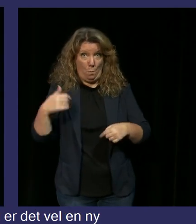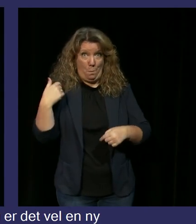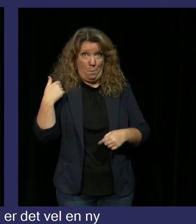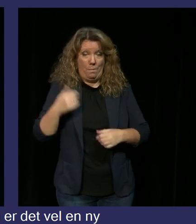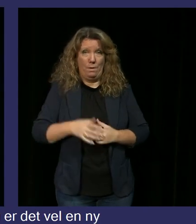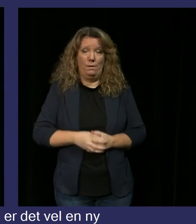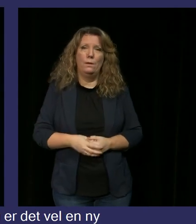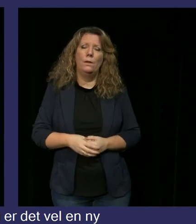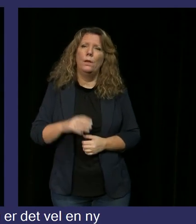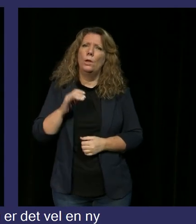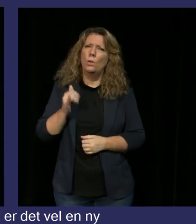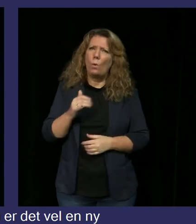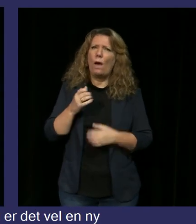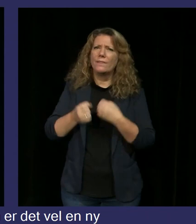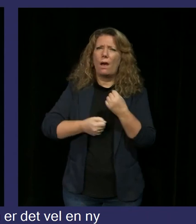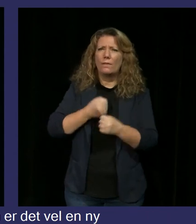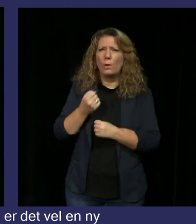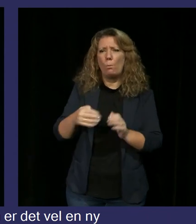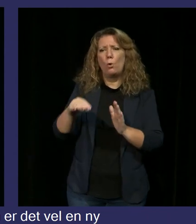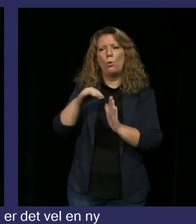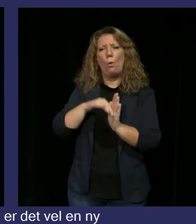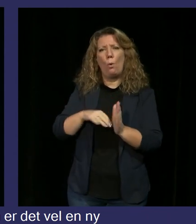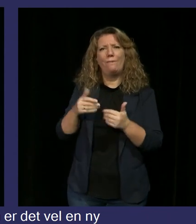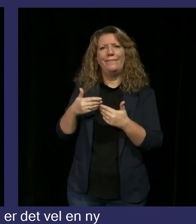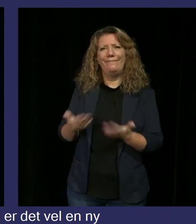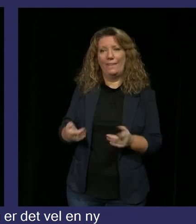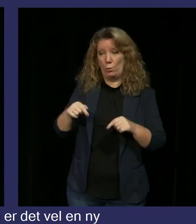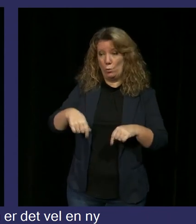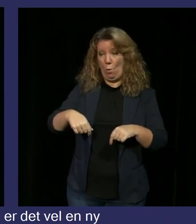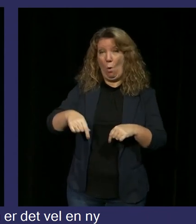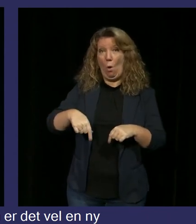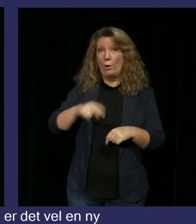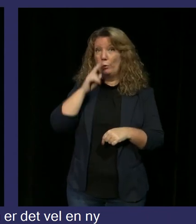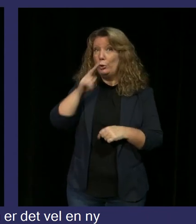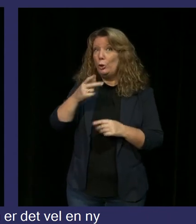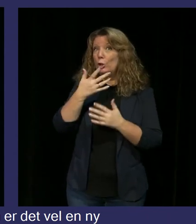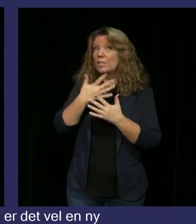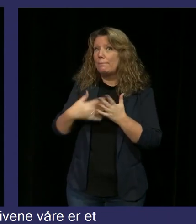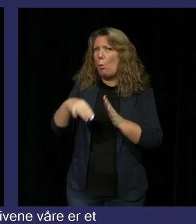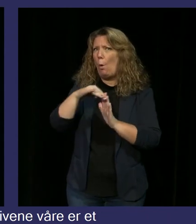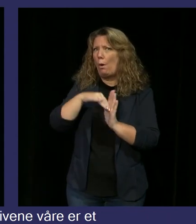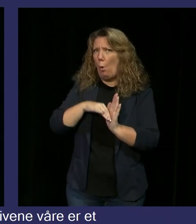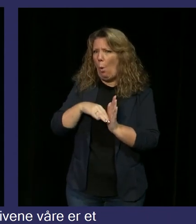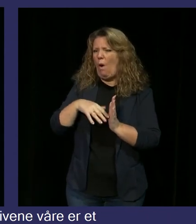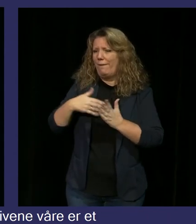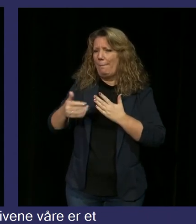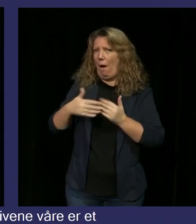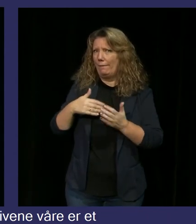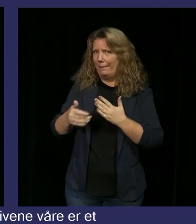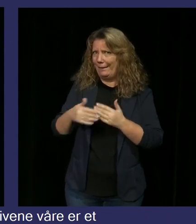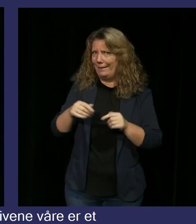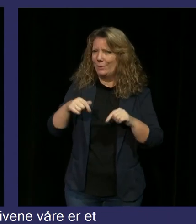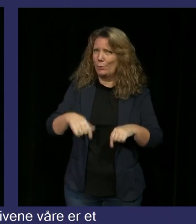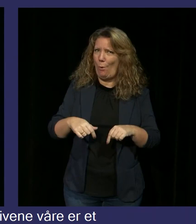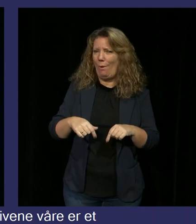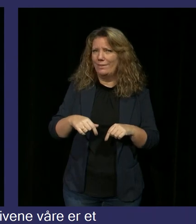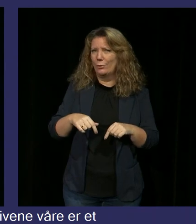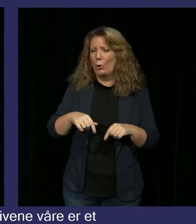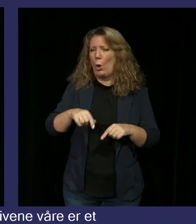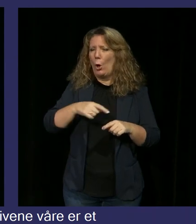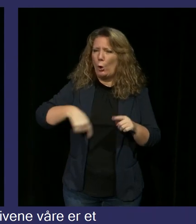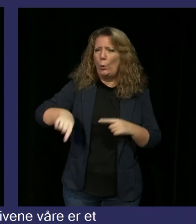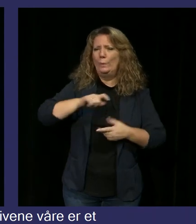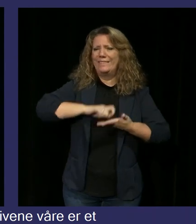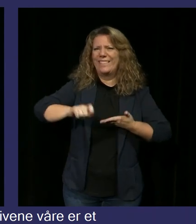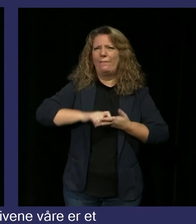det om lovgivning, og nå det vel en ny språklov under behandling. Vi driver jo I sånn rundskrivsbransjen også. Et av rundskrivene